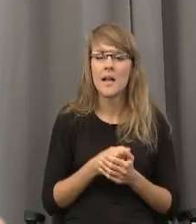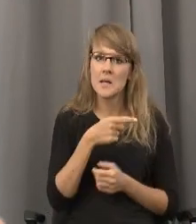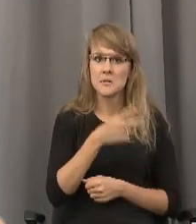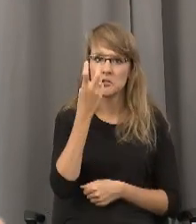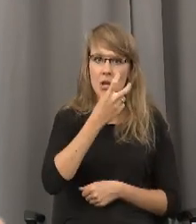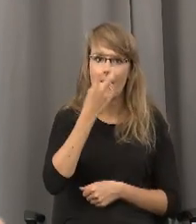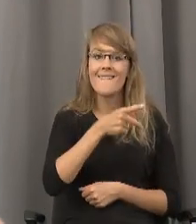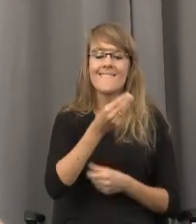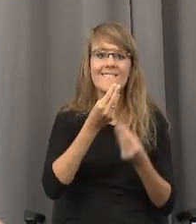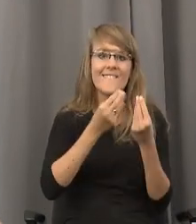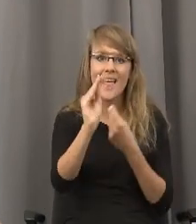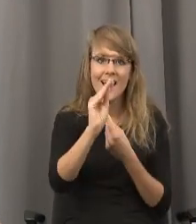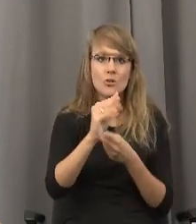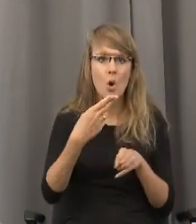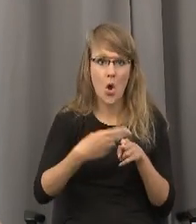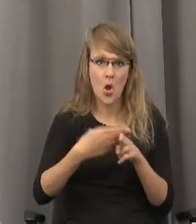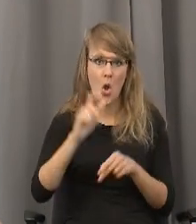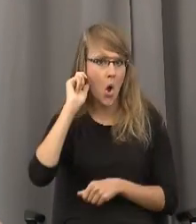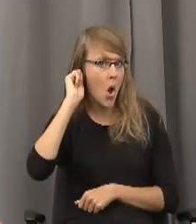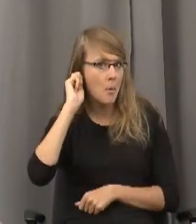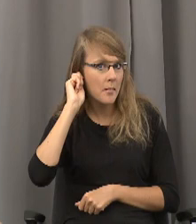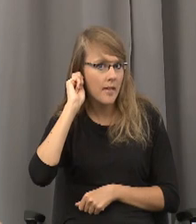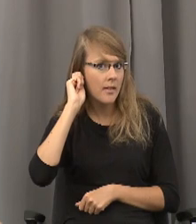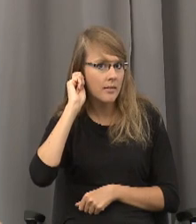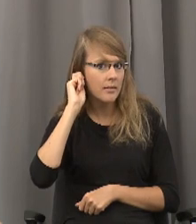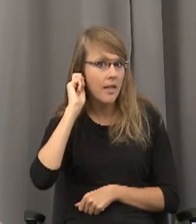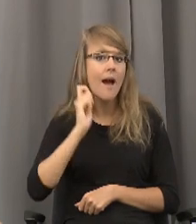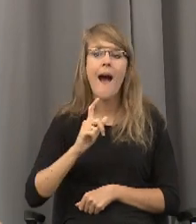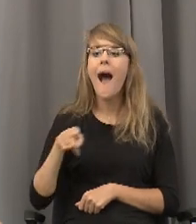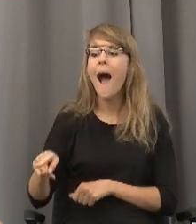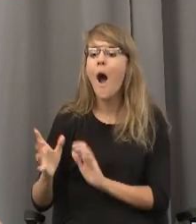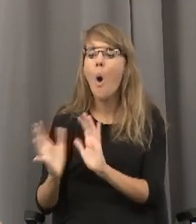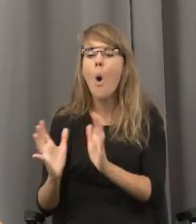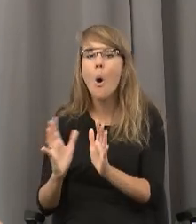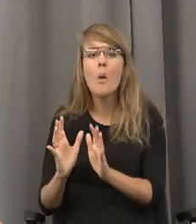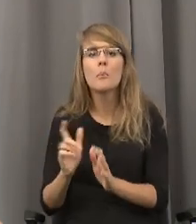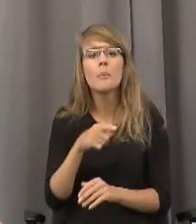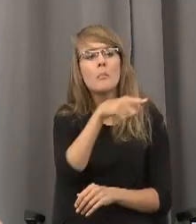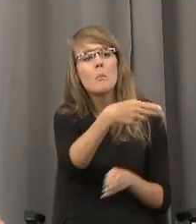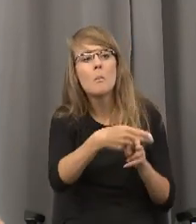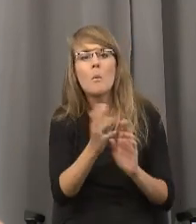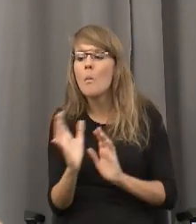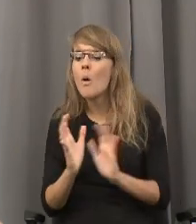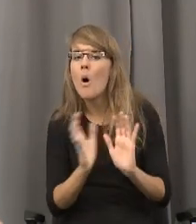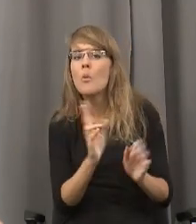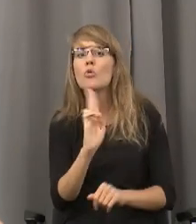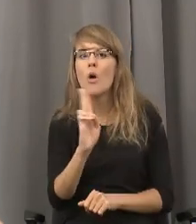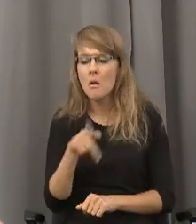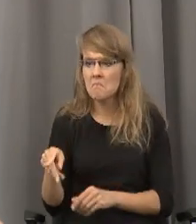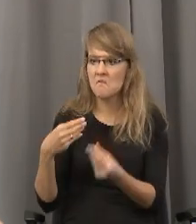w większości chorują panie, ale również w większości opiekunkami chorych są również